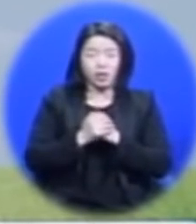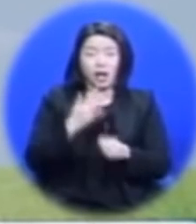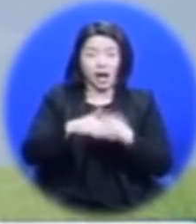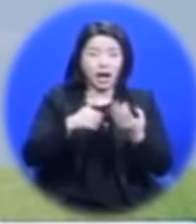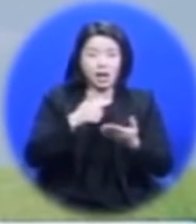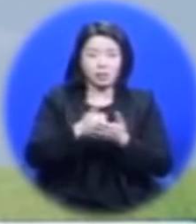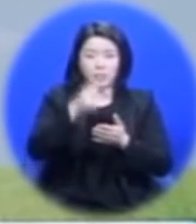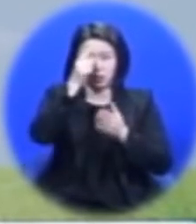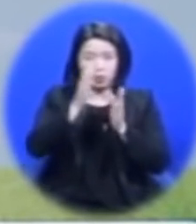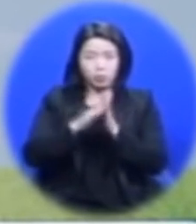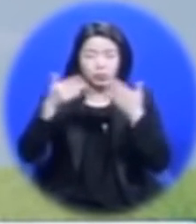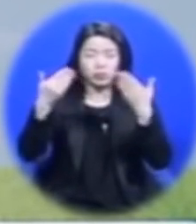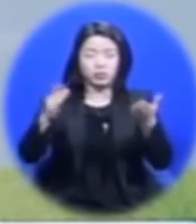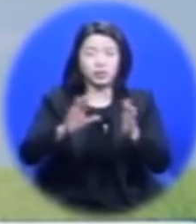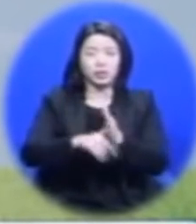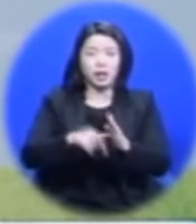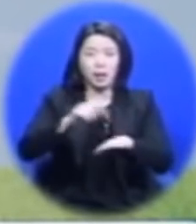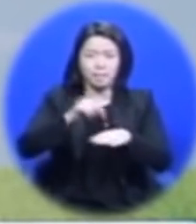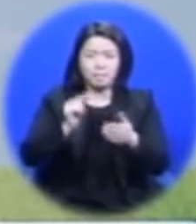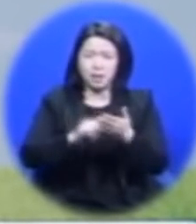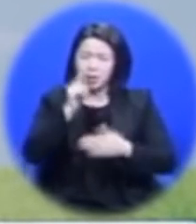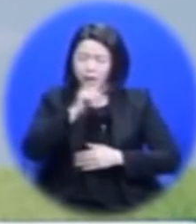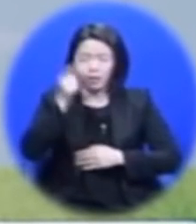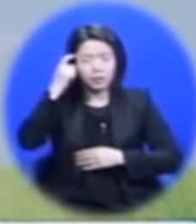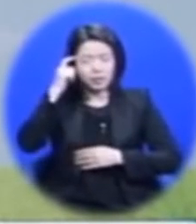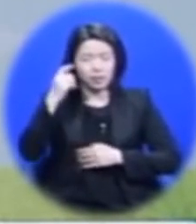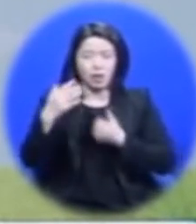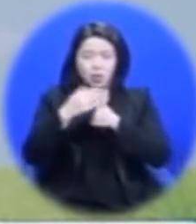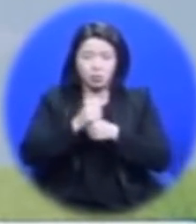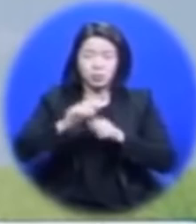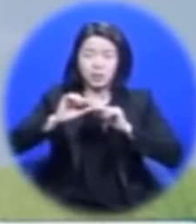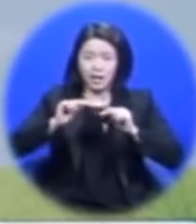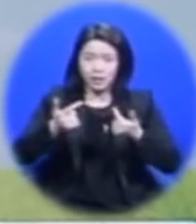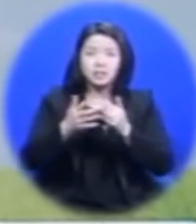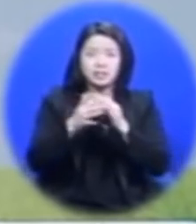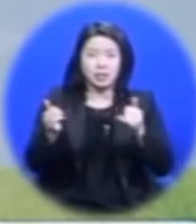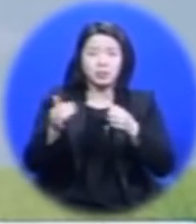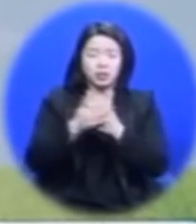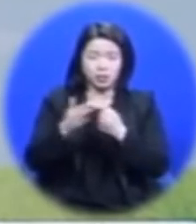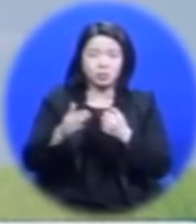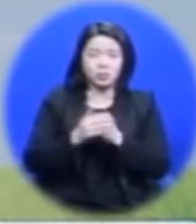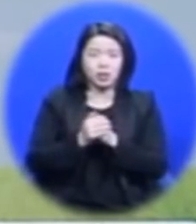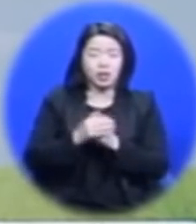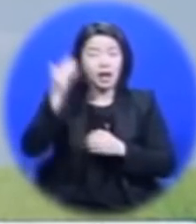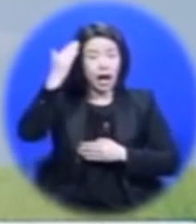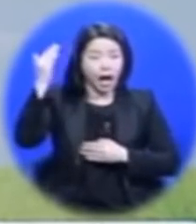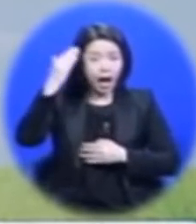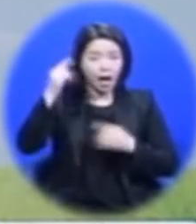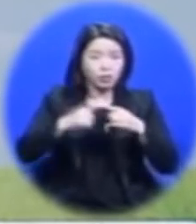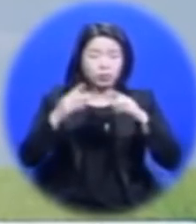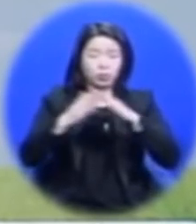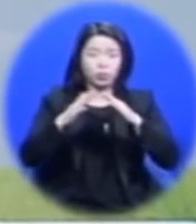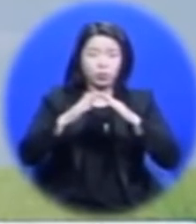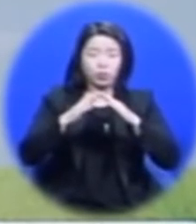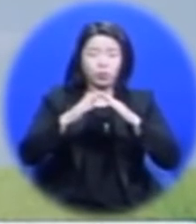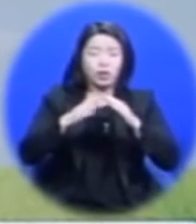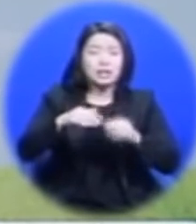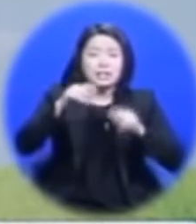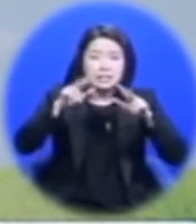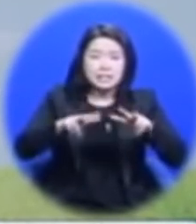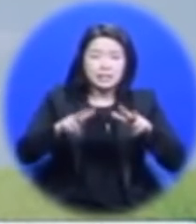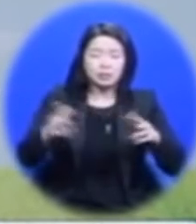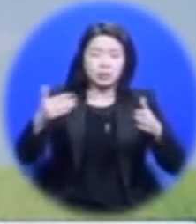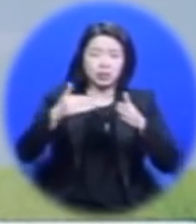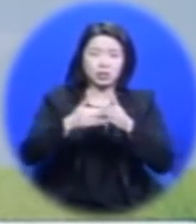하나님께서 마음에 악한 생각을 품지 않는 사람들이었기 때문에 한국교회는 지금까지 이렇게 부흥이 된